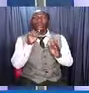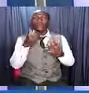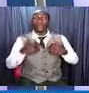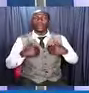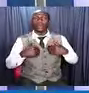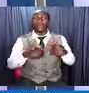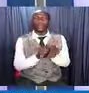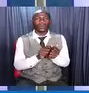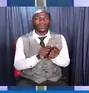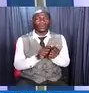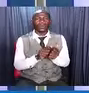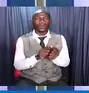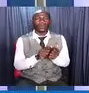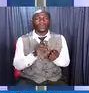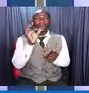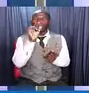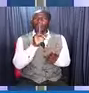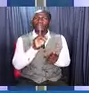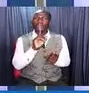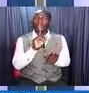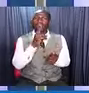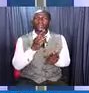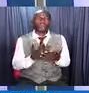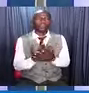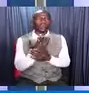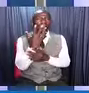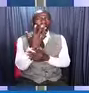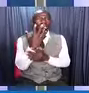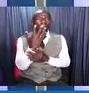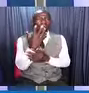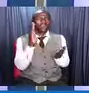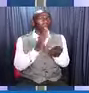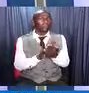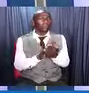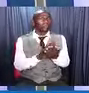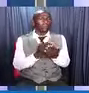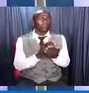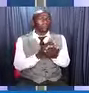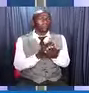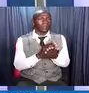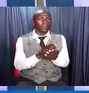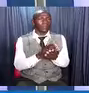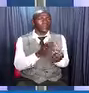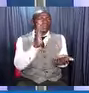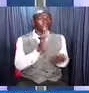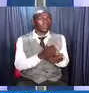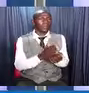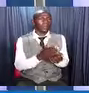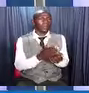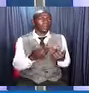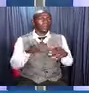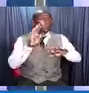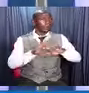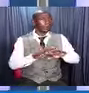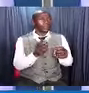kunde sitaiva. We've not got the maize. We'll get the green grams. Muhogo utaiva. The cassava will be ripe. Hata muhogo una sima nzuri sana. Even